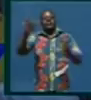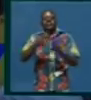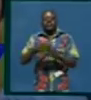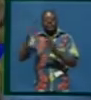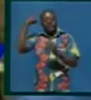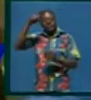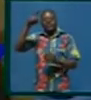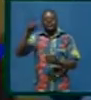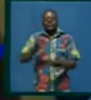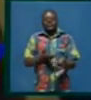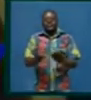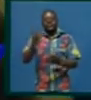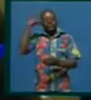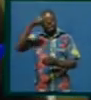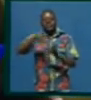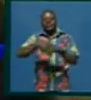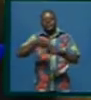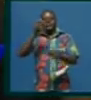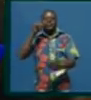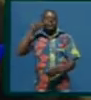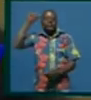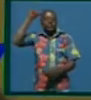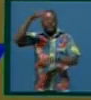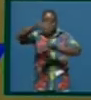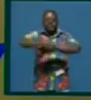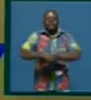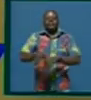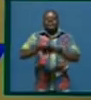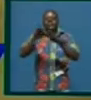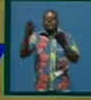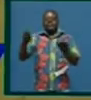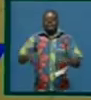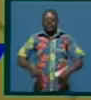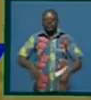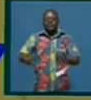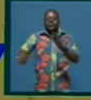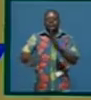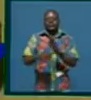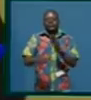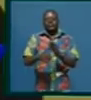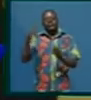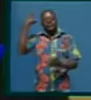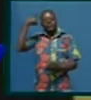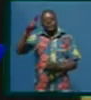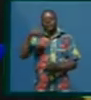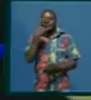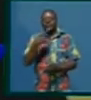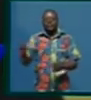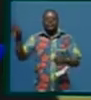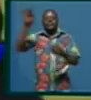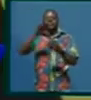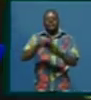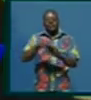toutes parts, a fini par démissionner hier nuit, ouvrant la voie à sa succession par Cyril Ramaphosa, qui a été élu président